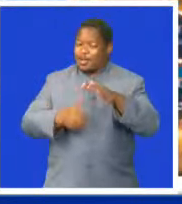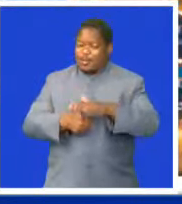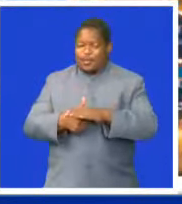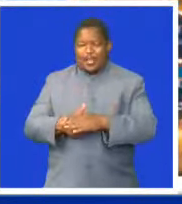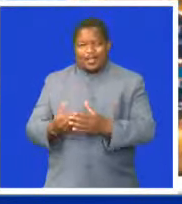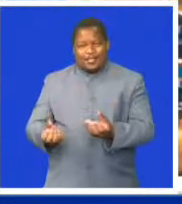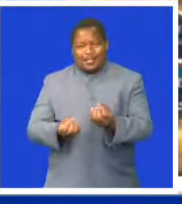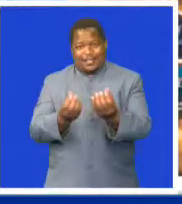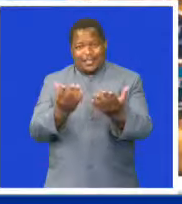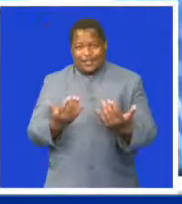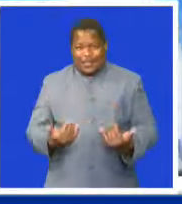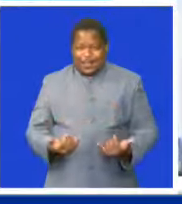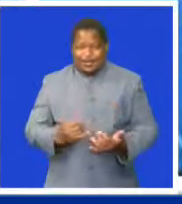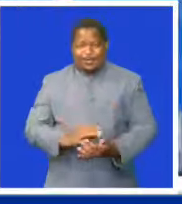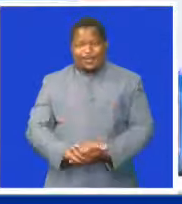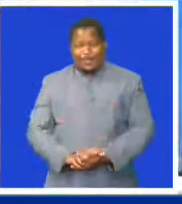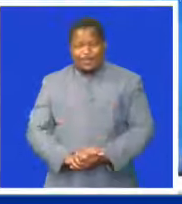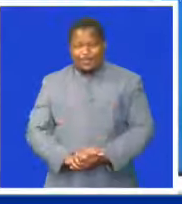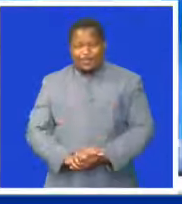lomuhla.